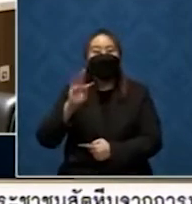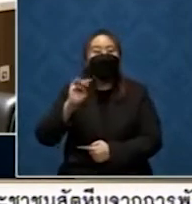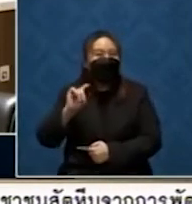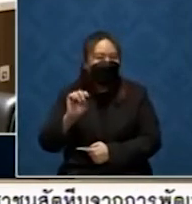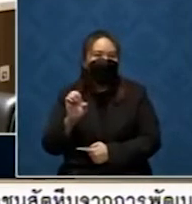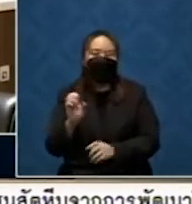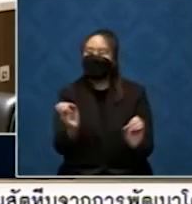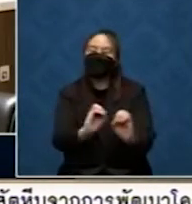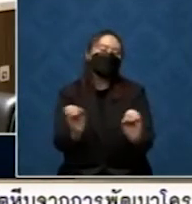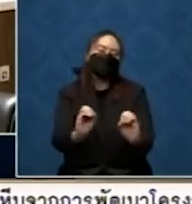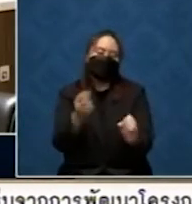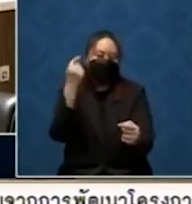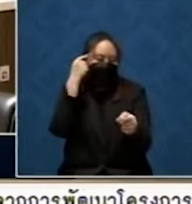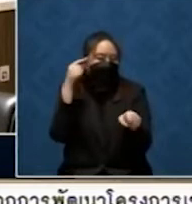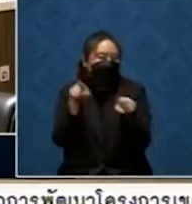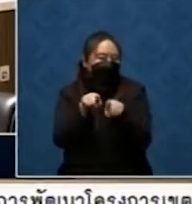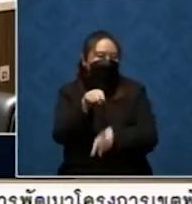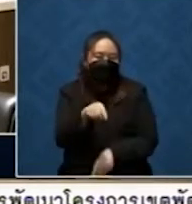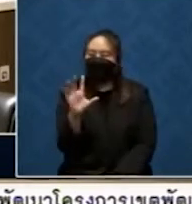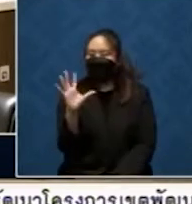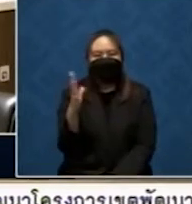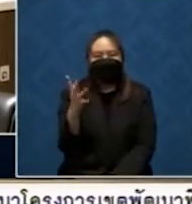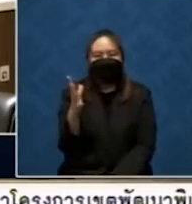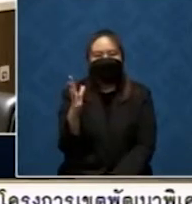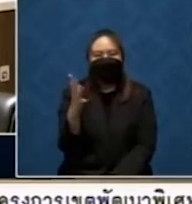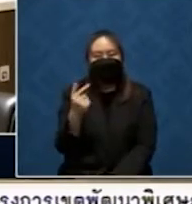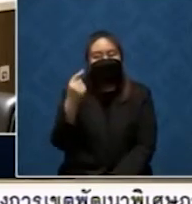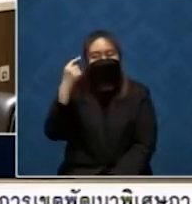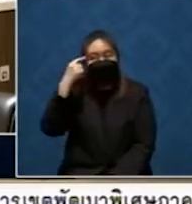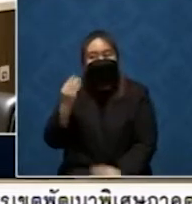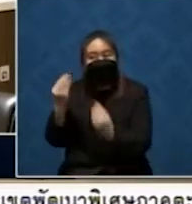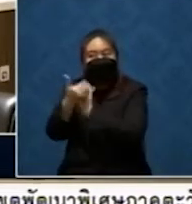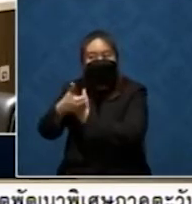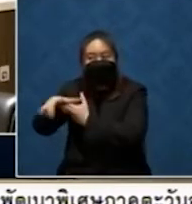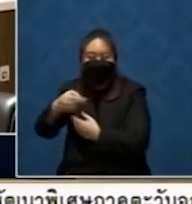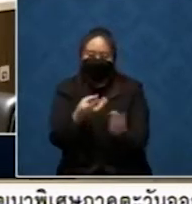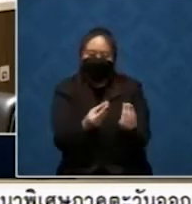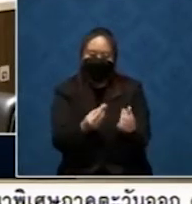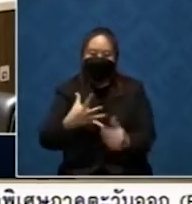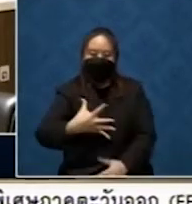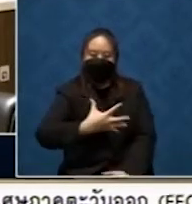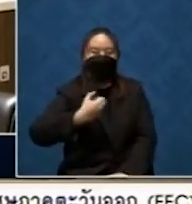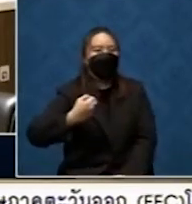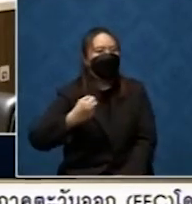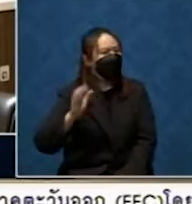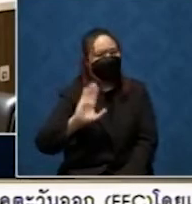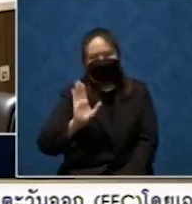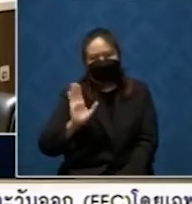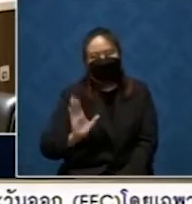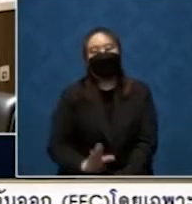ดเช่นนั้นนะครับแล้วก็ไม่มีใครคิดที่จะให้เขามาครอบครองที่ดินตามที่เกรงตัวยกตัวอย่